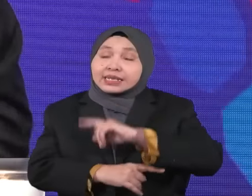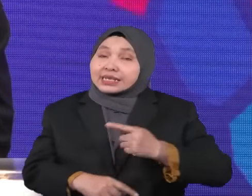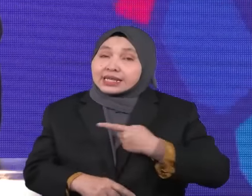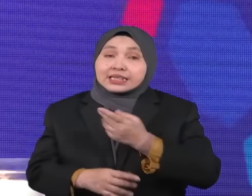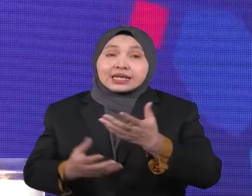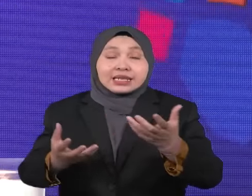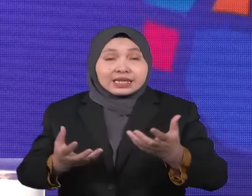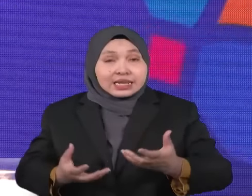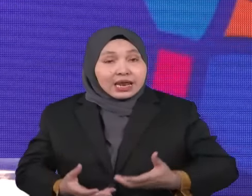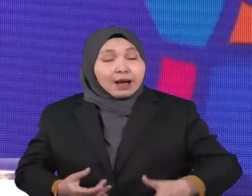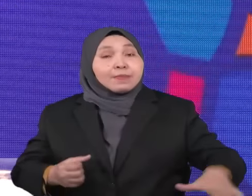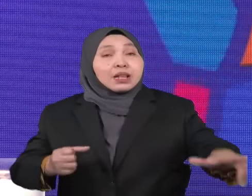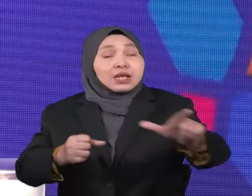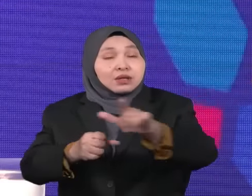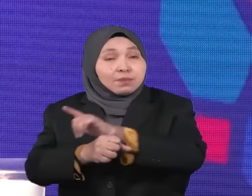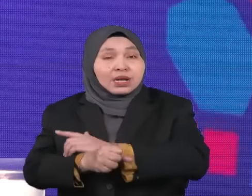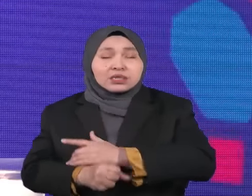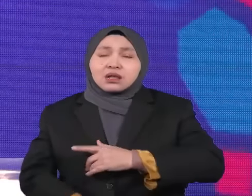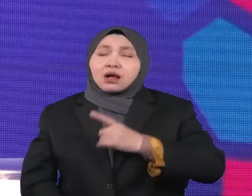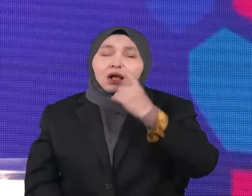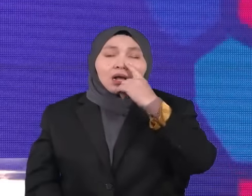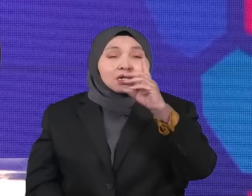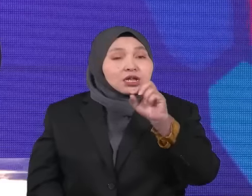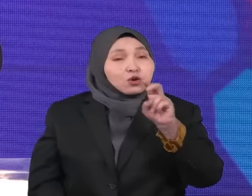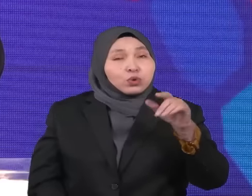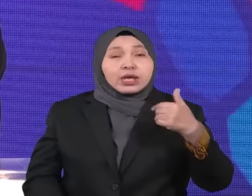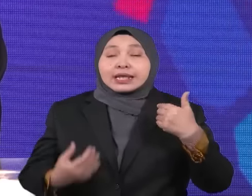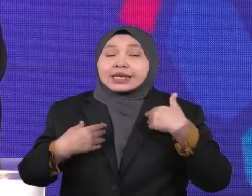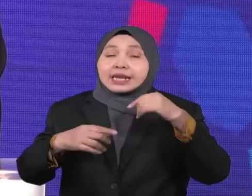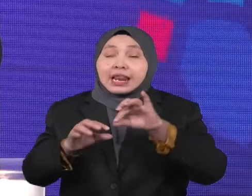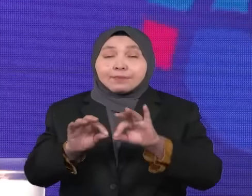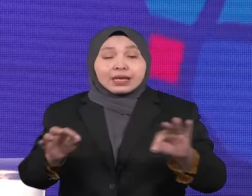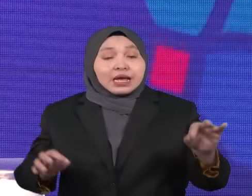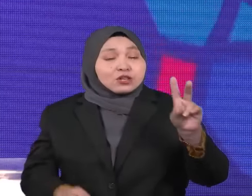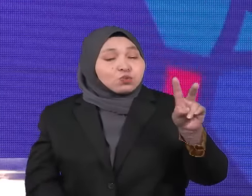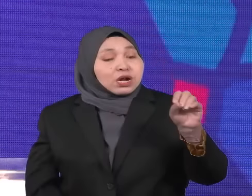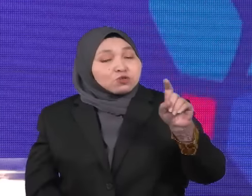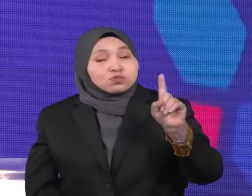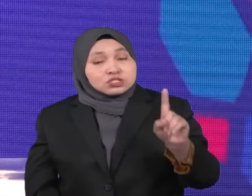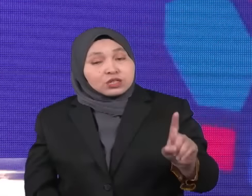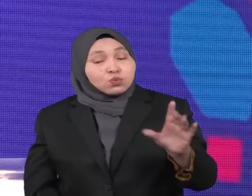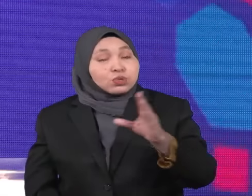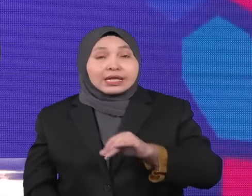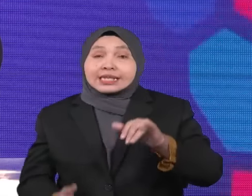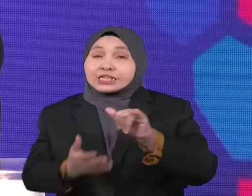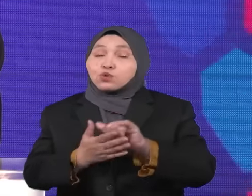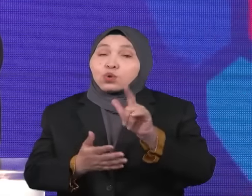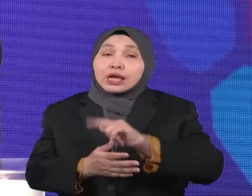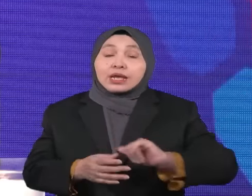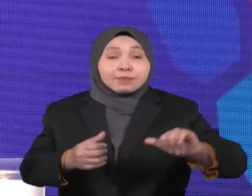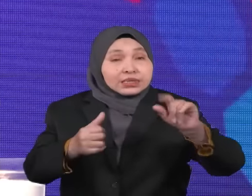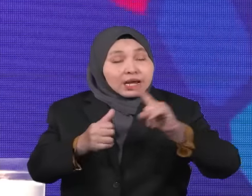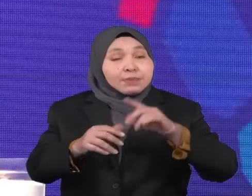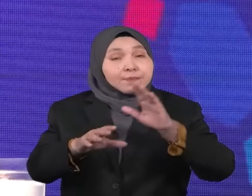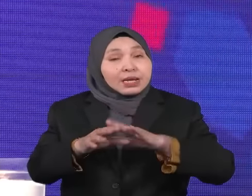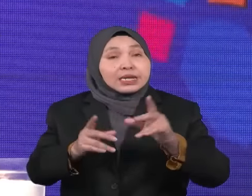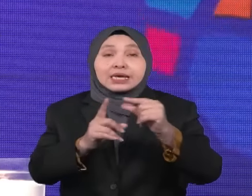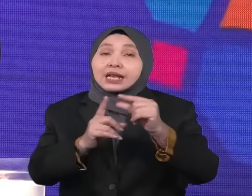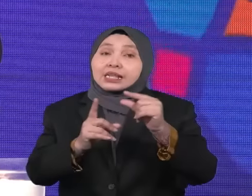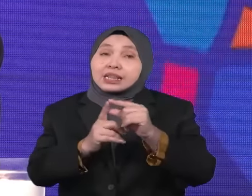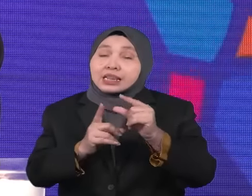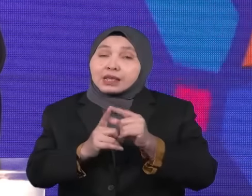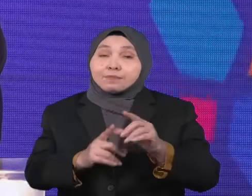nak menyempurnakan dengung-dengung yang terdapat dalam ayat yang ke-201, iaitu yang pertama pada kalimah